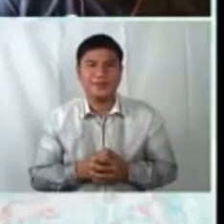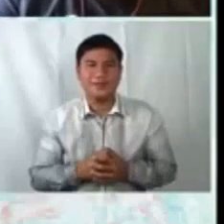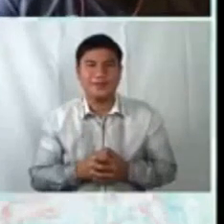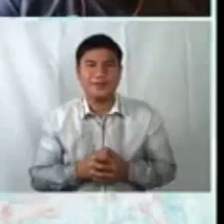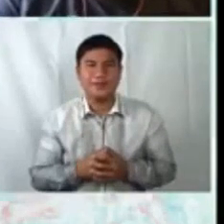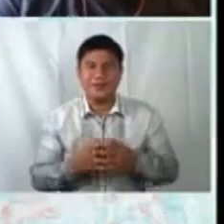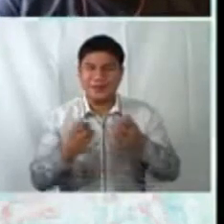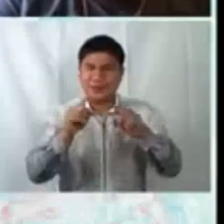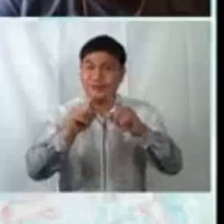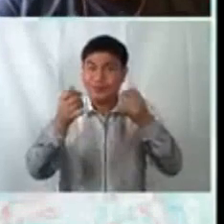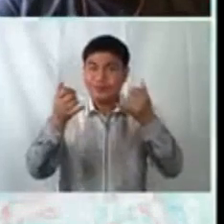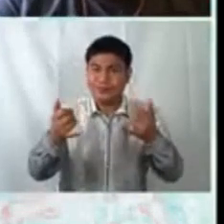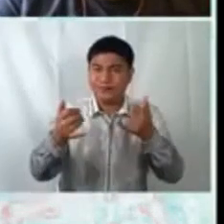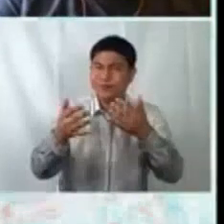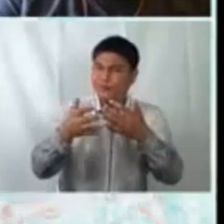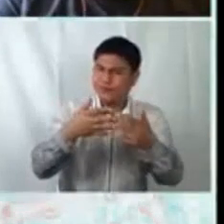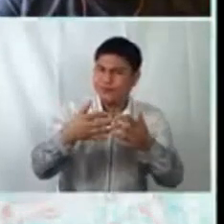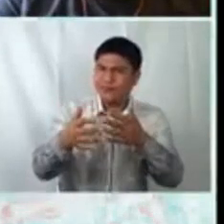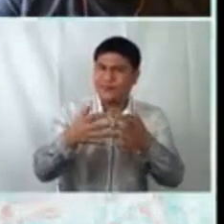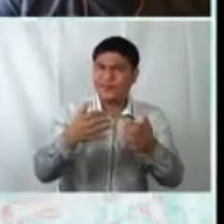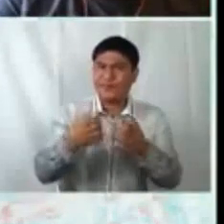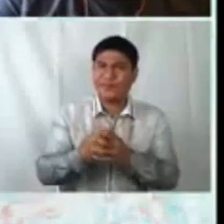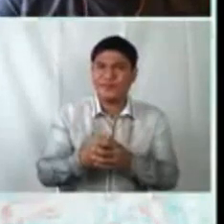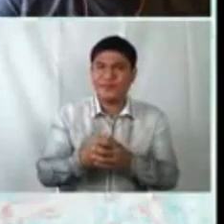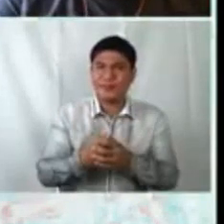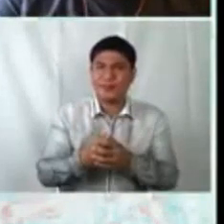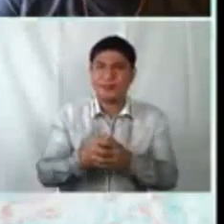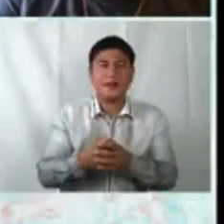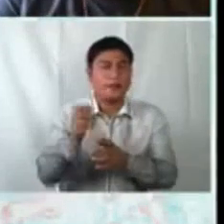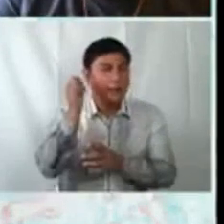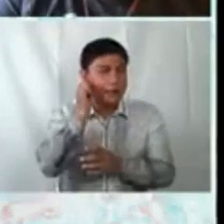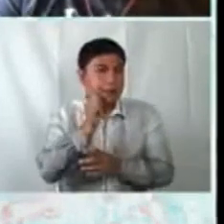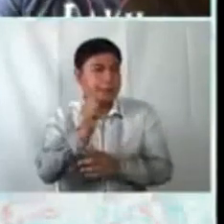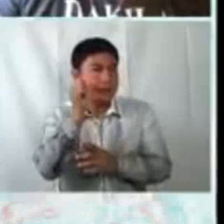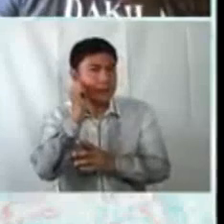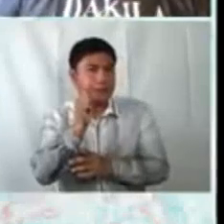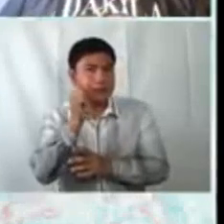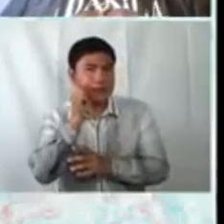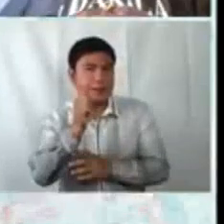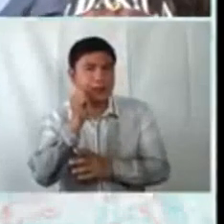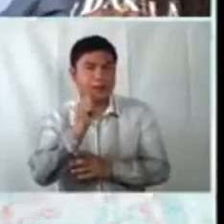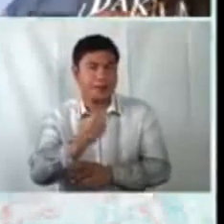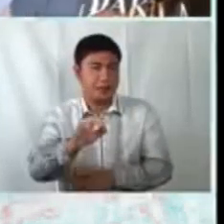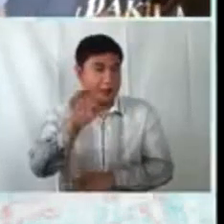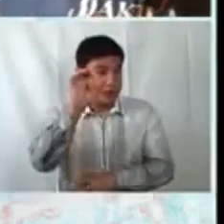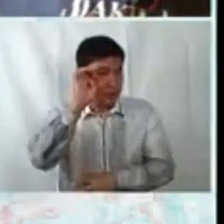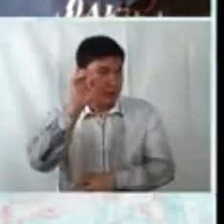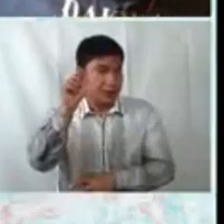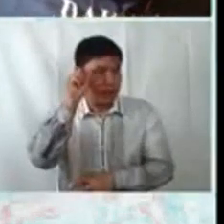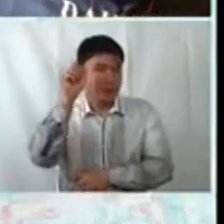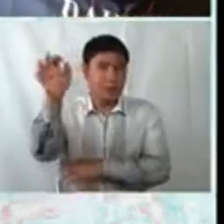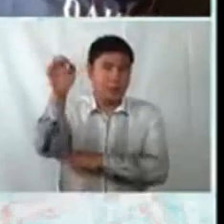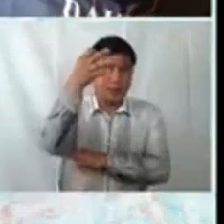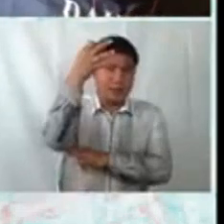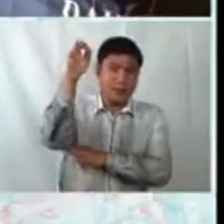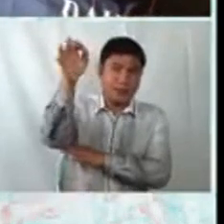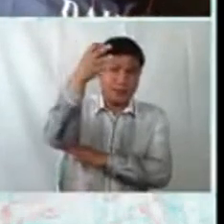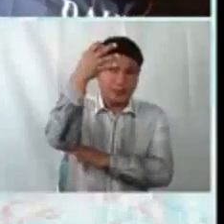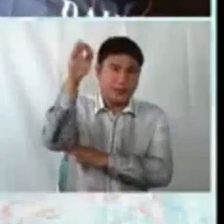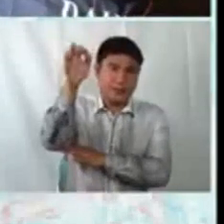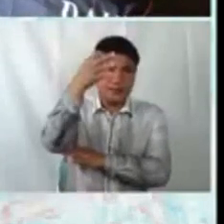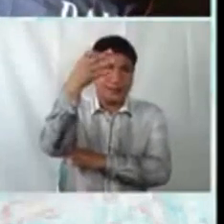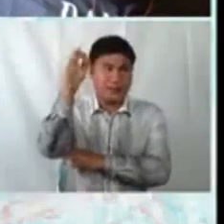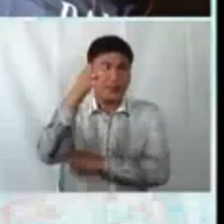Anyway, so, ang ating always na ano dyan ay si Emilio Aguinaldo nagwawagayway ng bandila doon